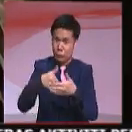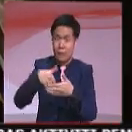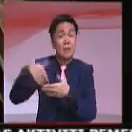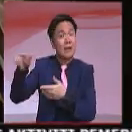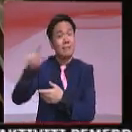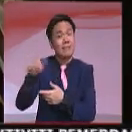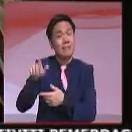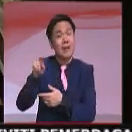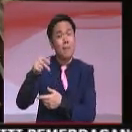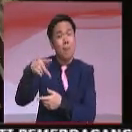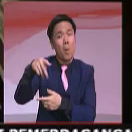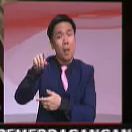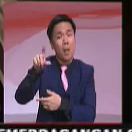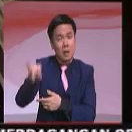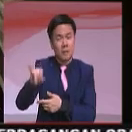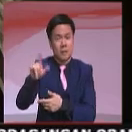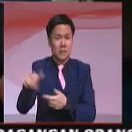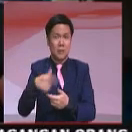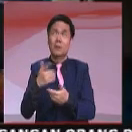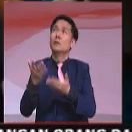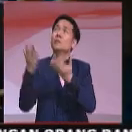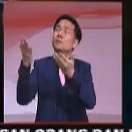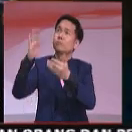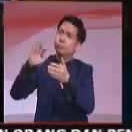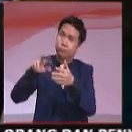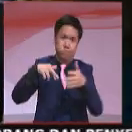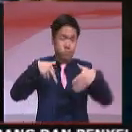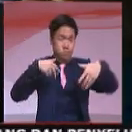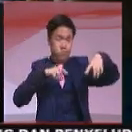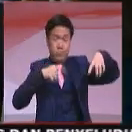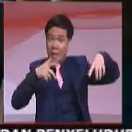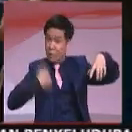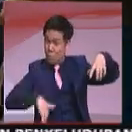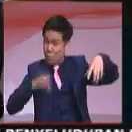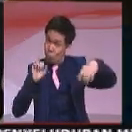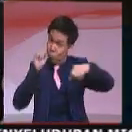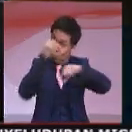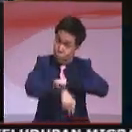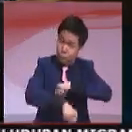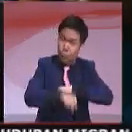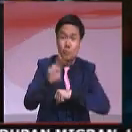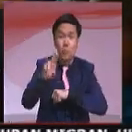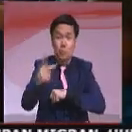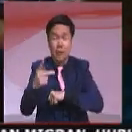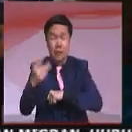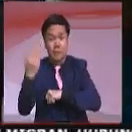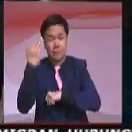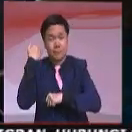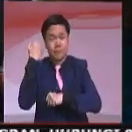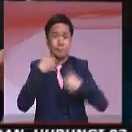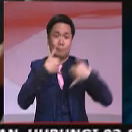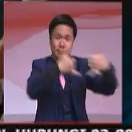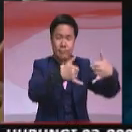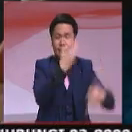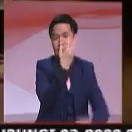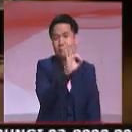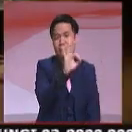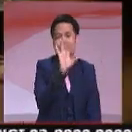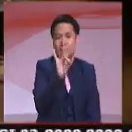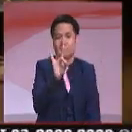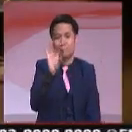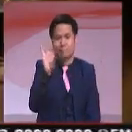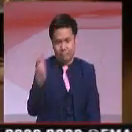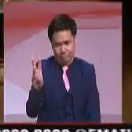serta turut diingat di atas insiden gol Tangan Tuhan ketika Argentina menewaskan England disuko akhir piala dunia 1986